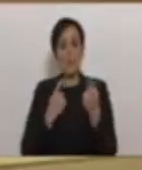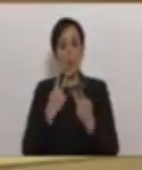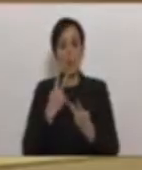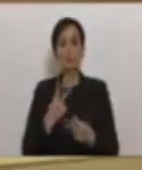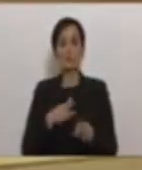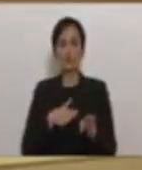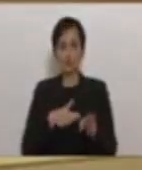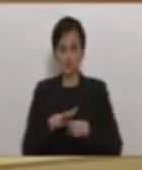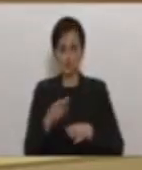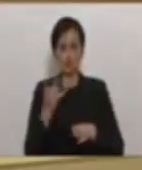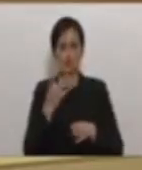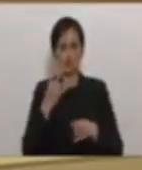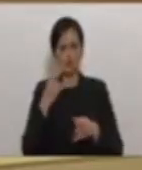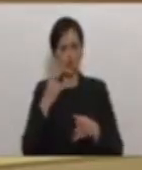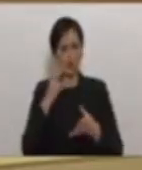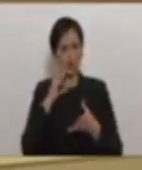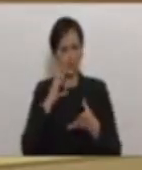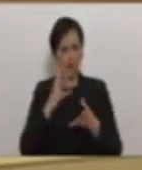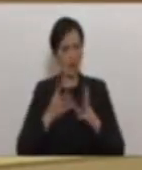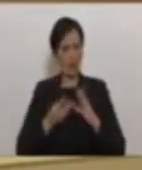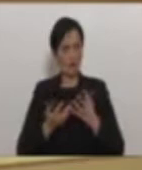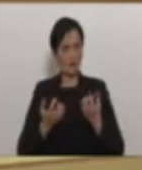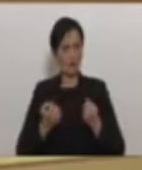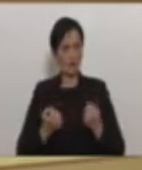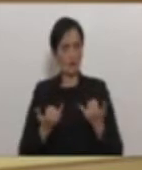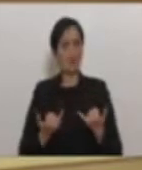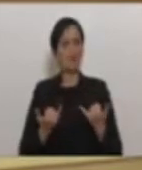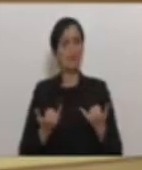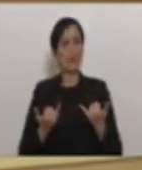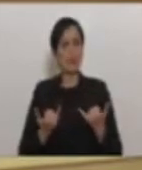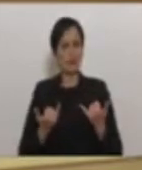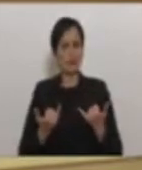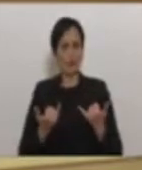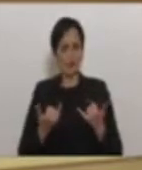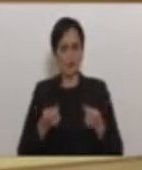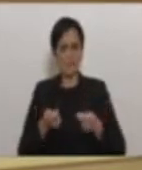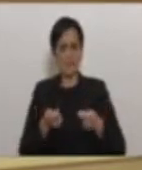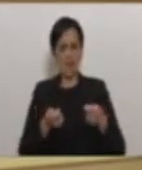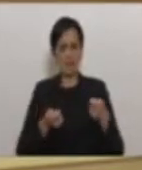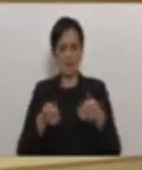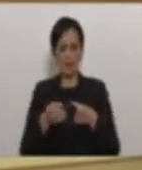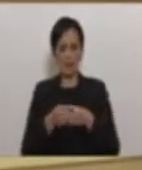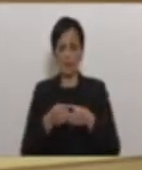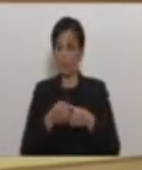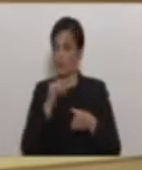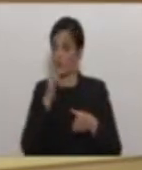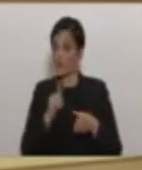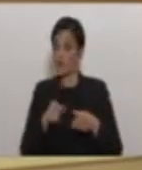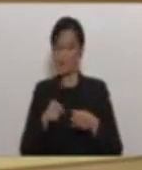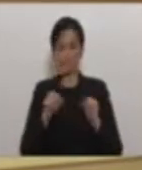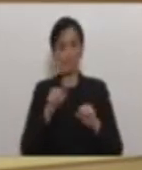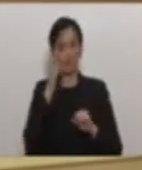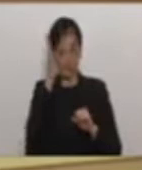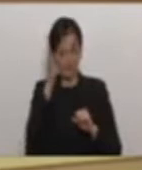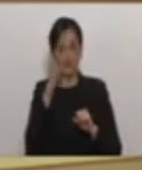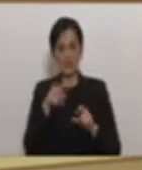სრულყოფილად უნდა გააცნობიეროს დღევანდელ მმართველმა გუნდმა და სანამ ამას ვერ შეძლებთ, მანამდე იქნებით